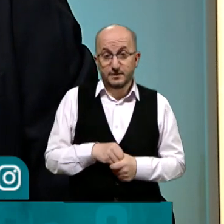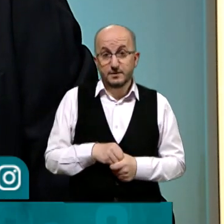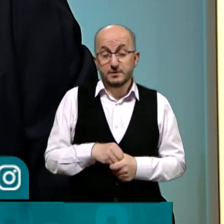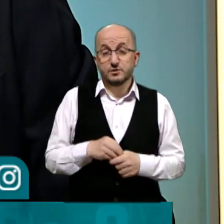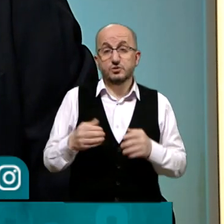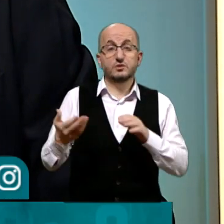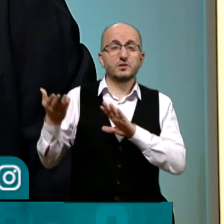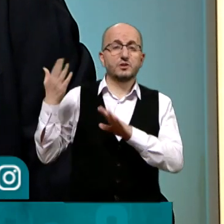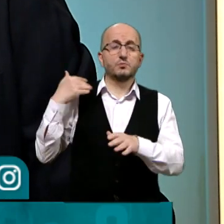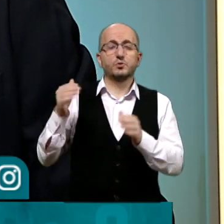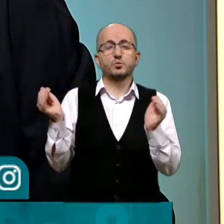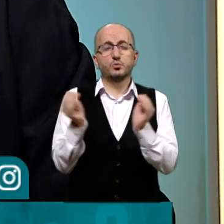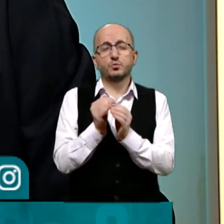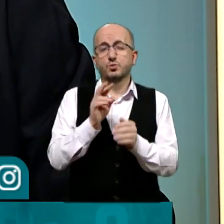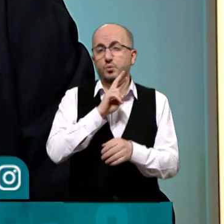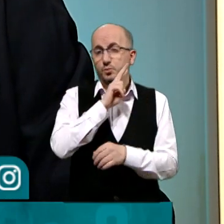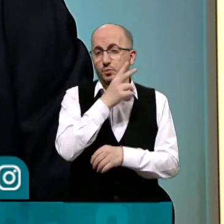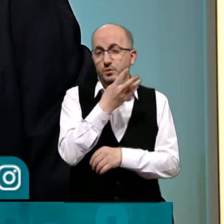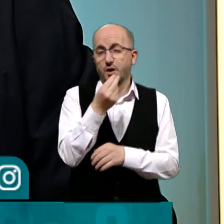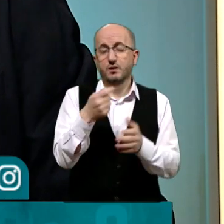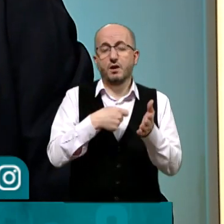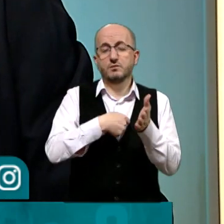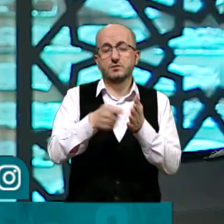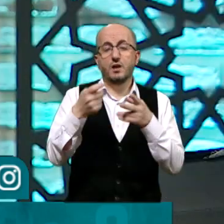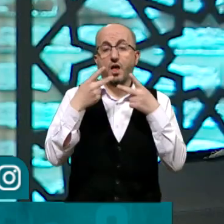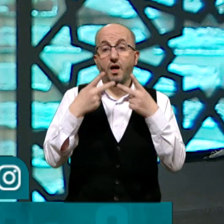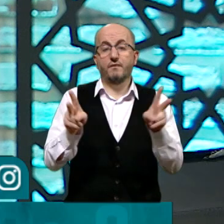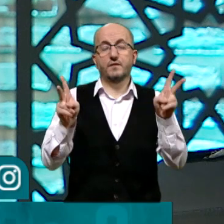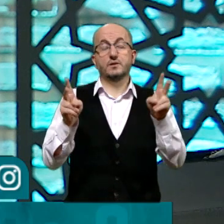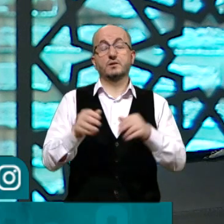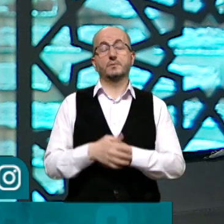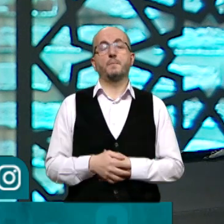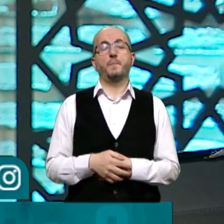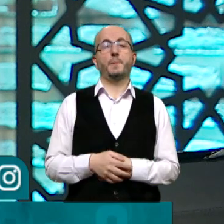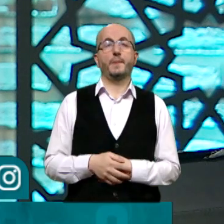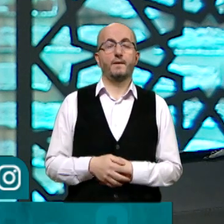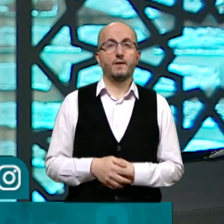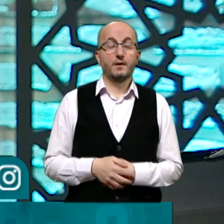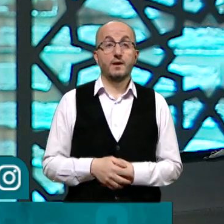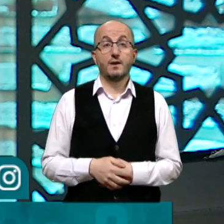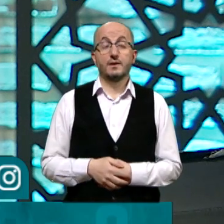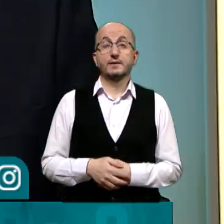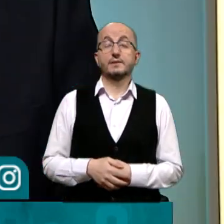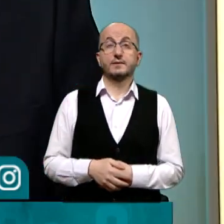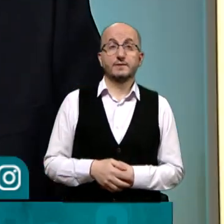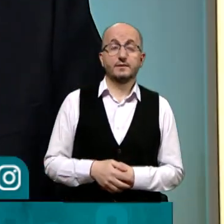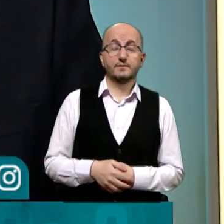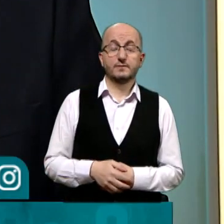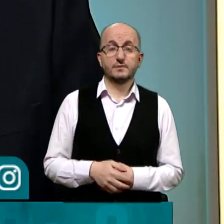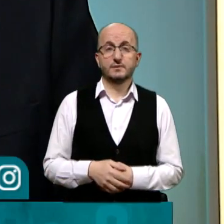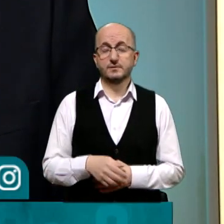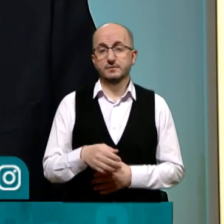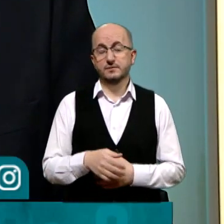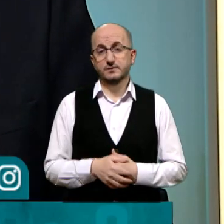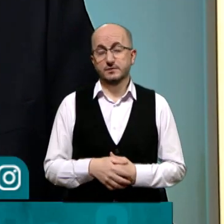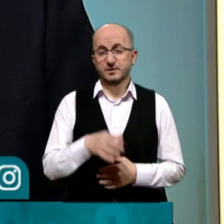geçmiş küçük günahları bağışlanır İnşaat geçmiş küçük günah o zaman iyi bakın ben kalma